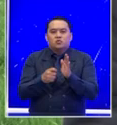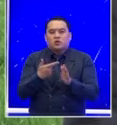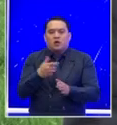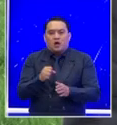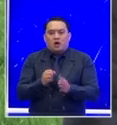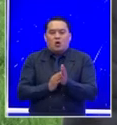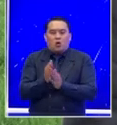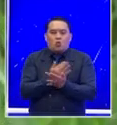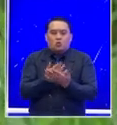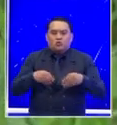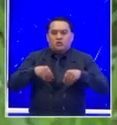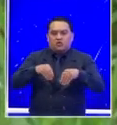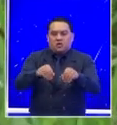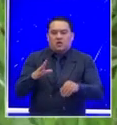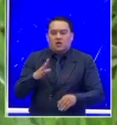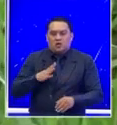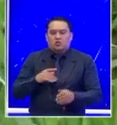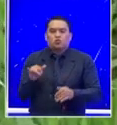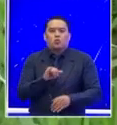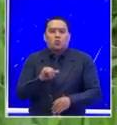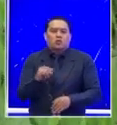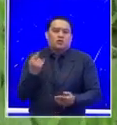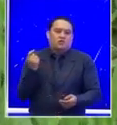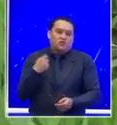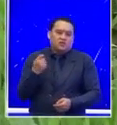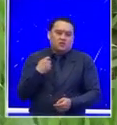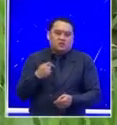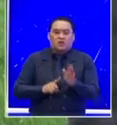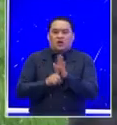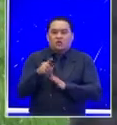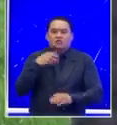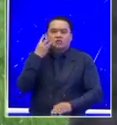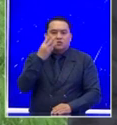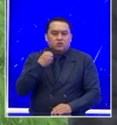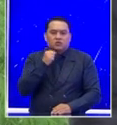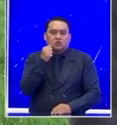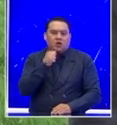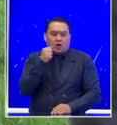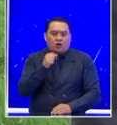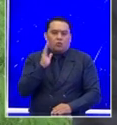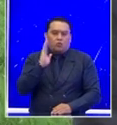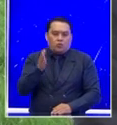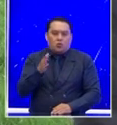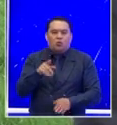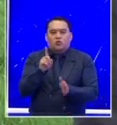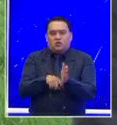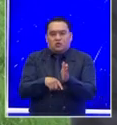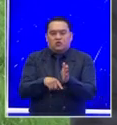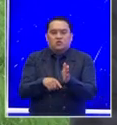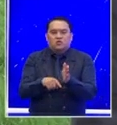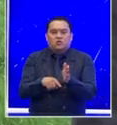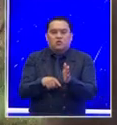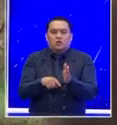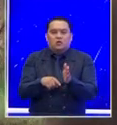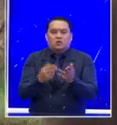мы овощи засеяли. Вот в субботу или в воскресенье мы начнем сеять сахарную свеклу. Удешевили ГСМ, это хорошо, это отличный